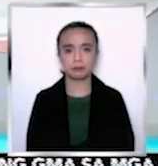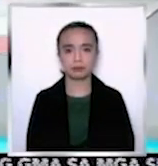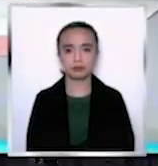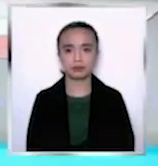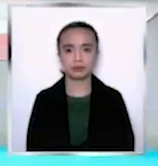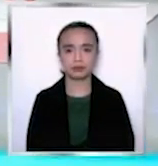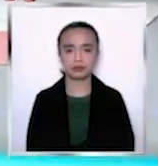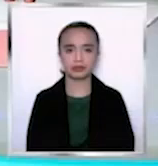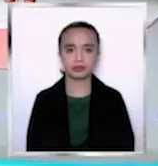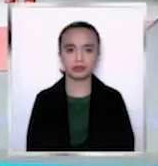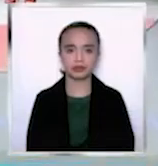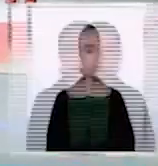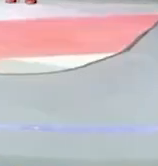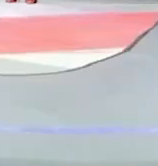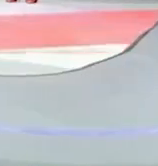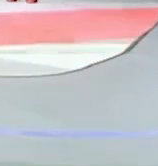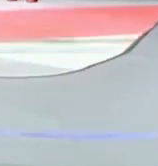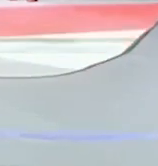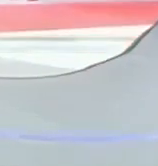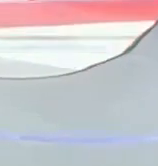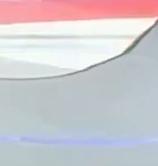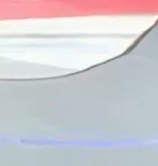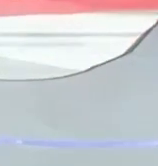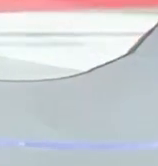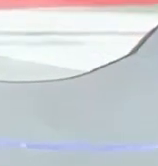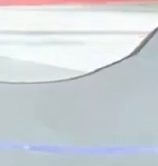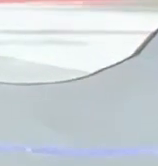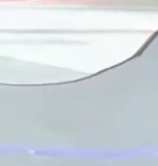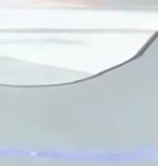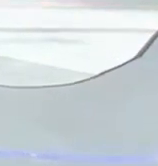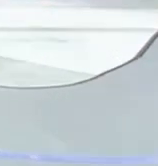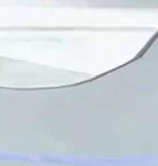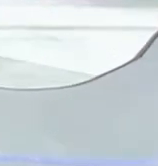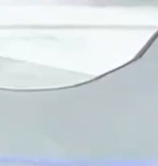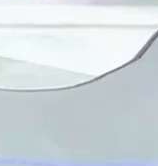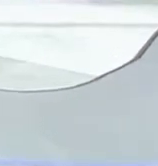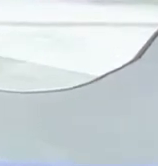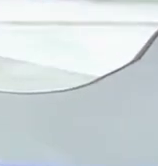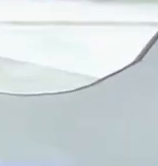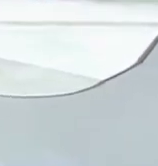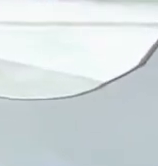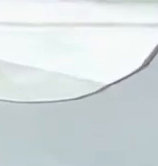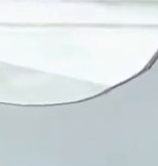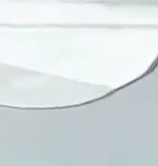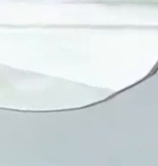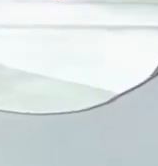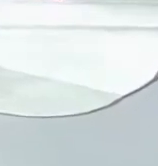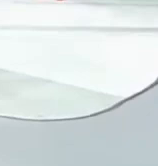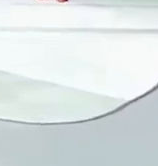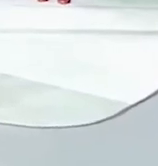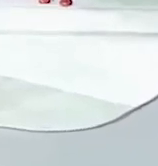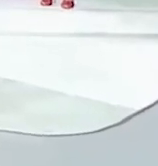Pinakamababa mula nitong January 4 ang naitalang mga bagong kaso ng COVID-19 ngayong araw.